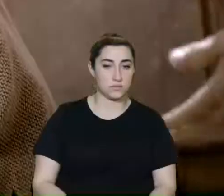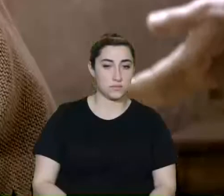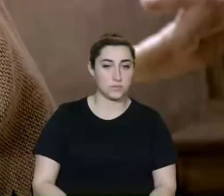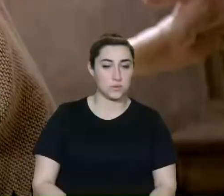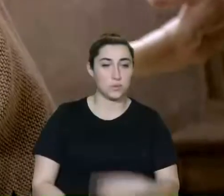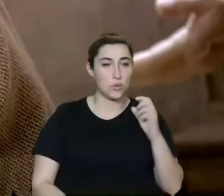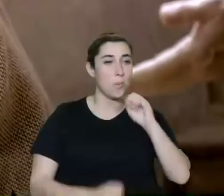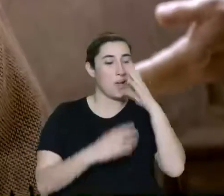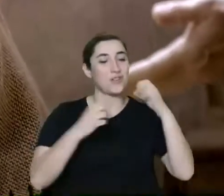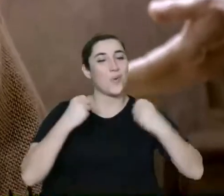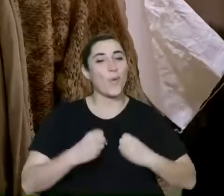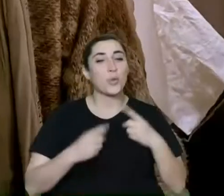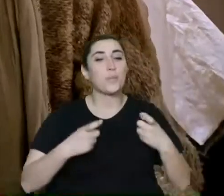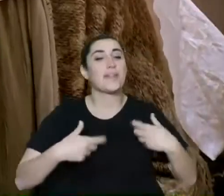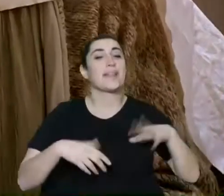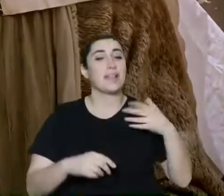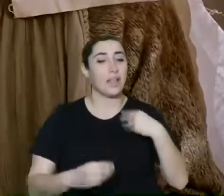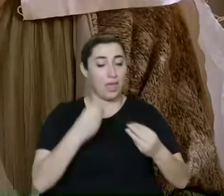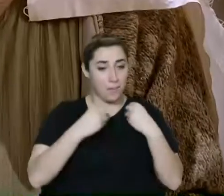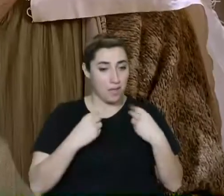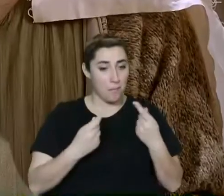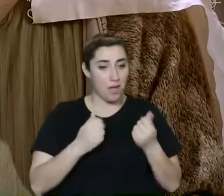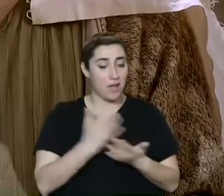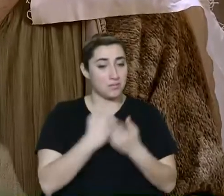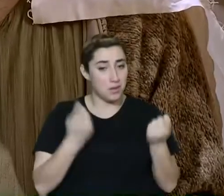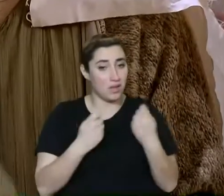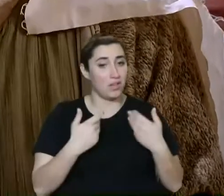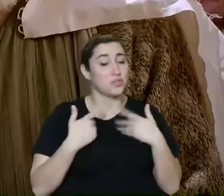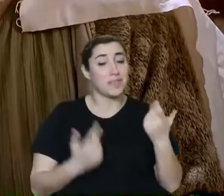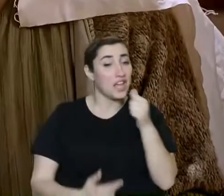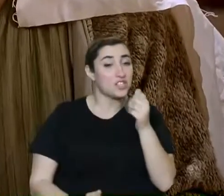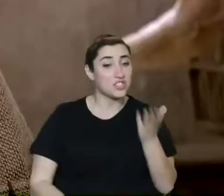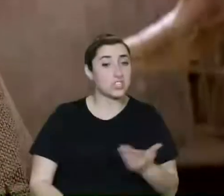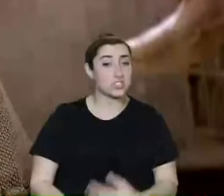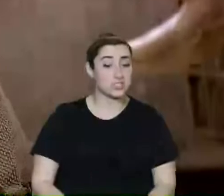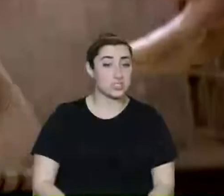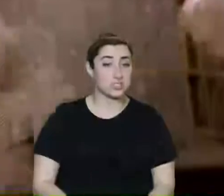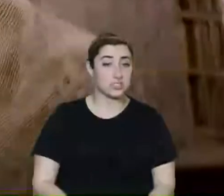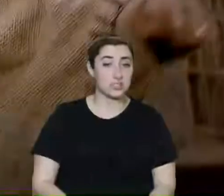Söğüt gölgesi değildir beyim burası. Rızkımızı kovalarız biz de burada. Ne içersiniz?